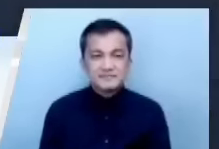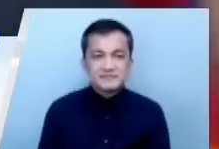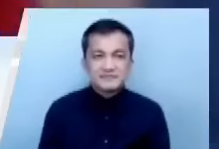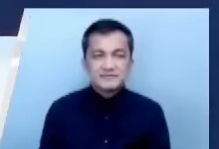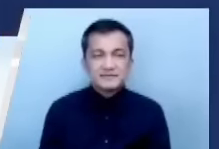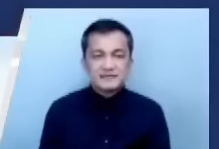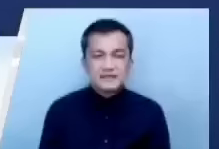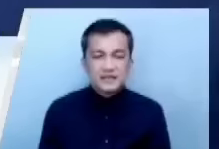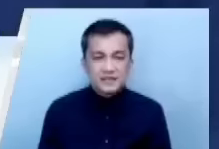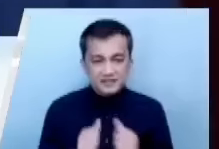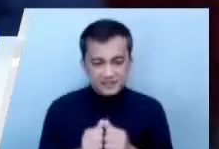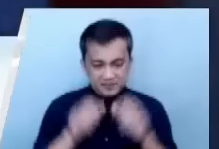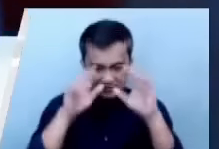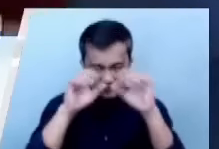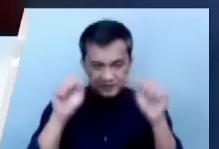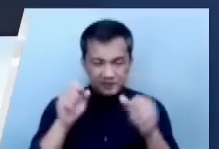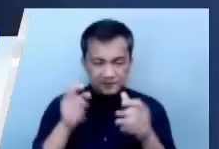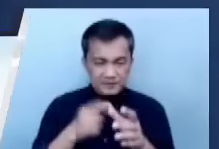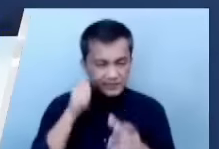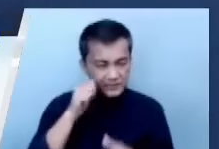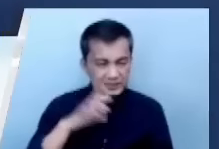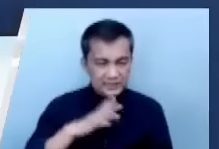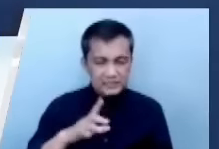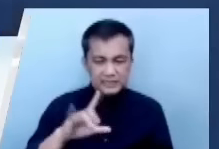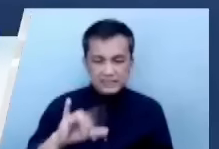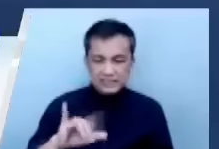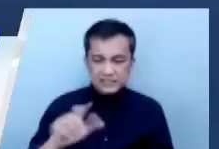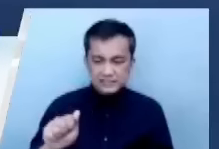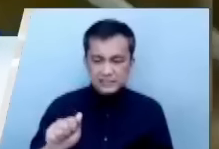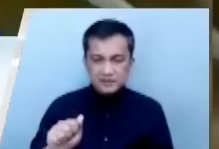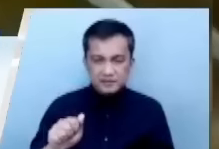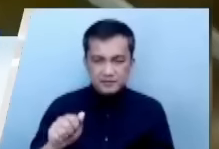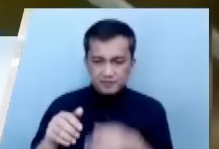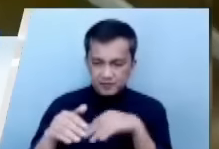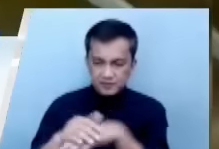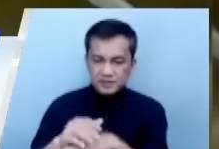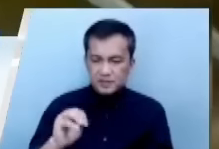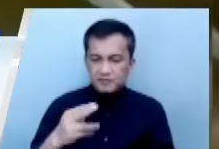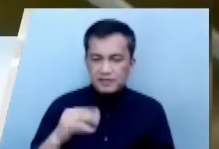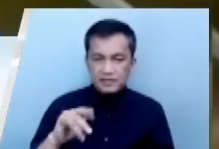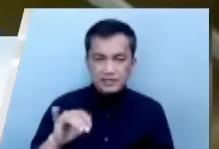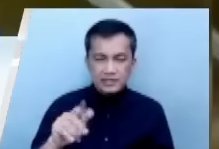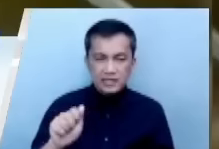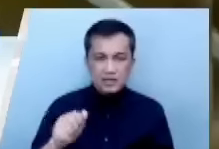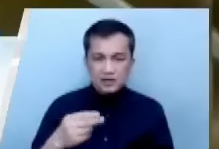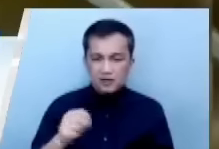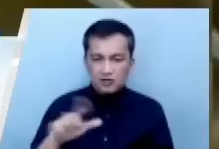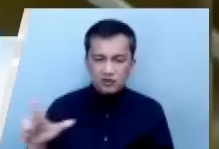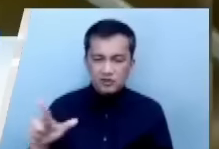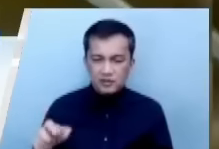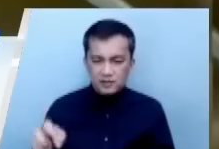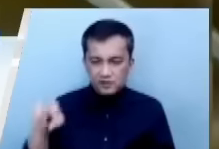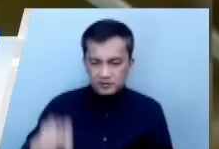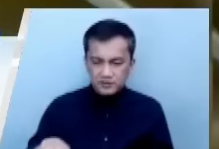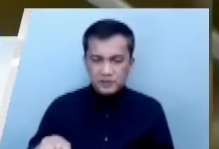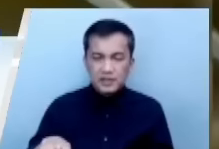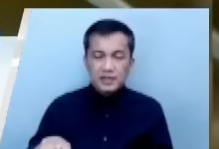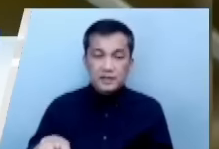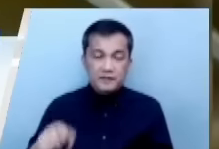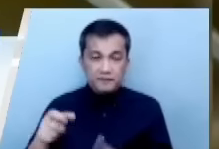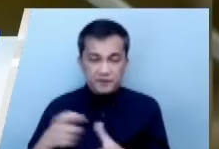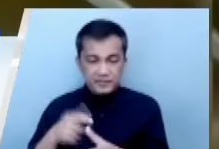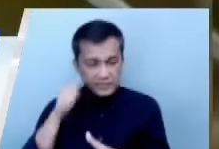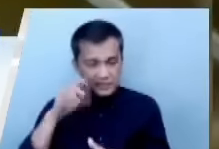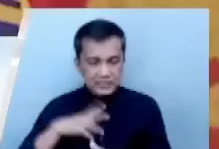Kasama ng Pangulo si First Lady Liza Araneta Marcos pagpasok ng Maharlika Hall. Magkatabi ang First Lady at ang Bise habang